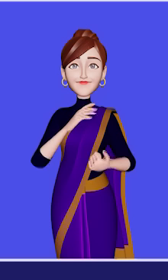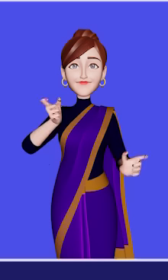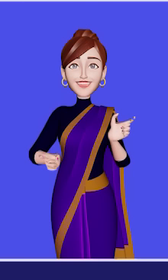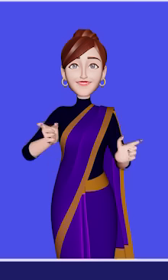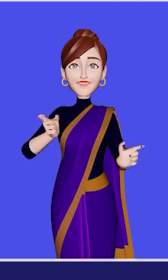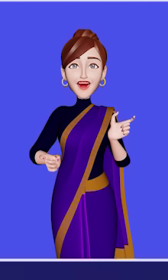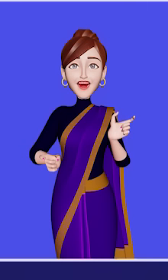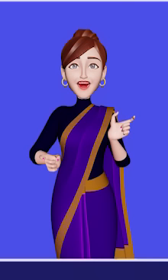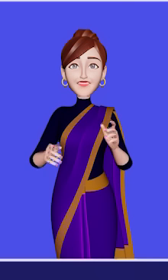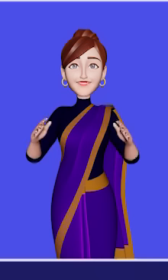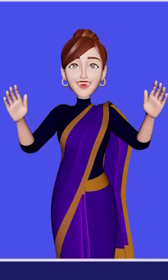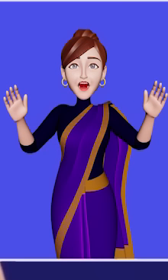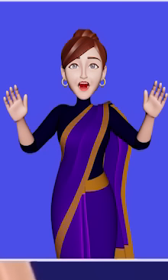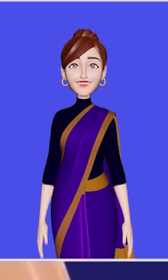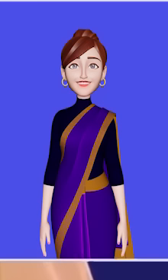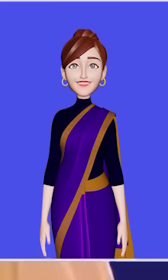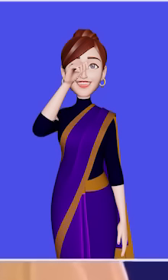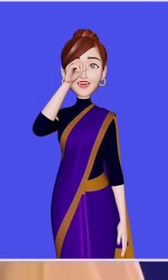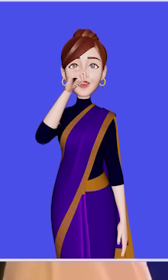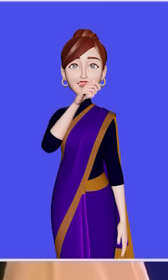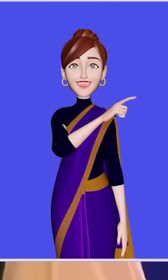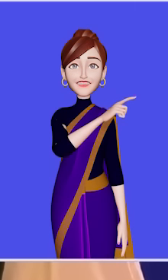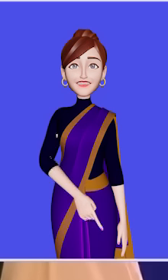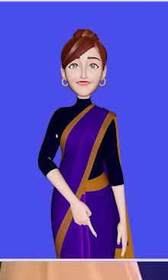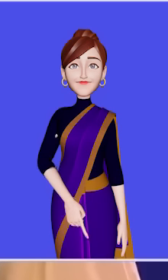टेक टैलेंट पूल का केंद्र है,